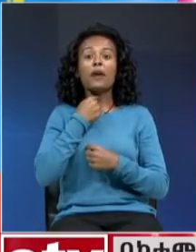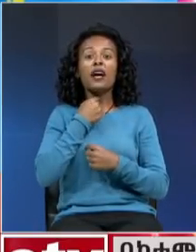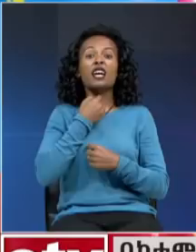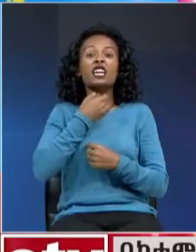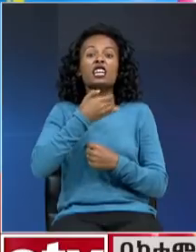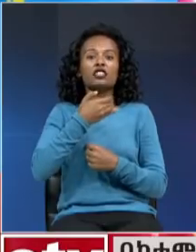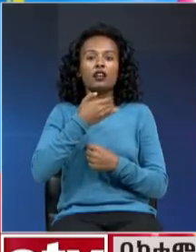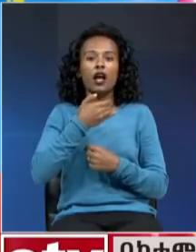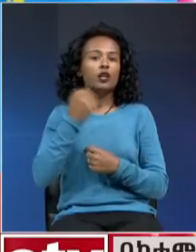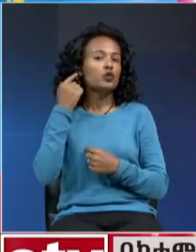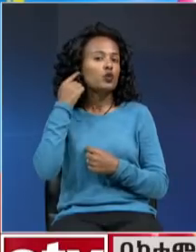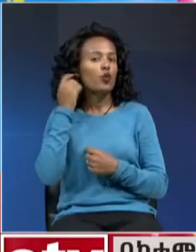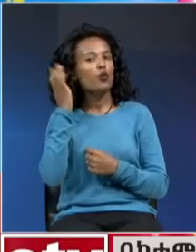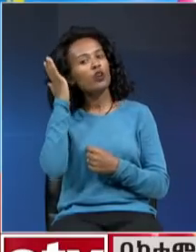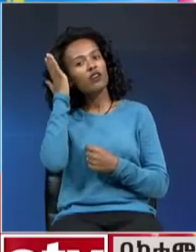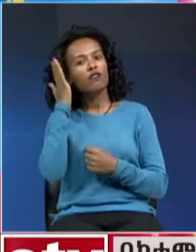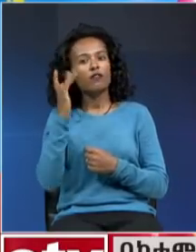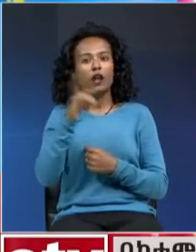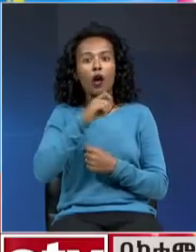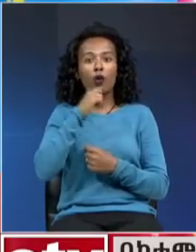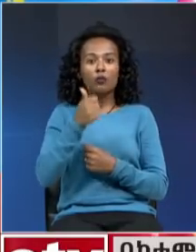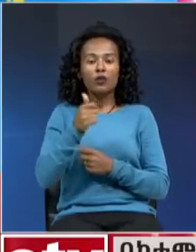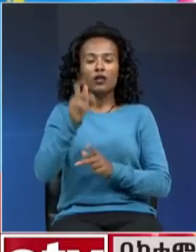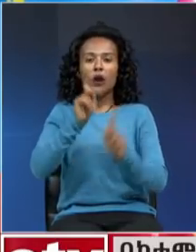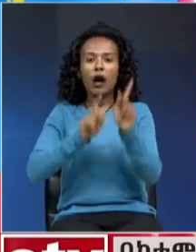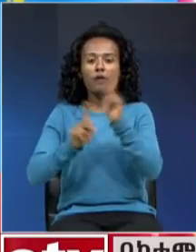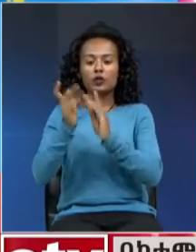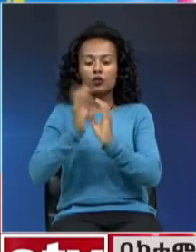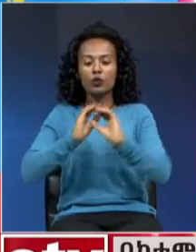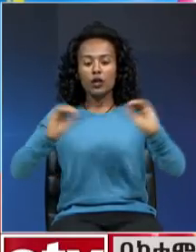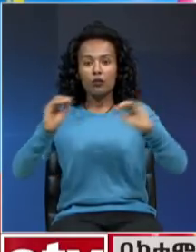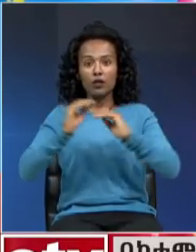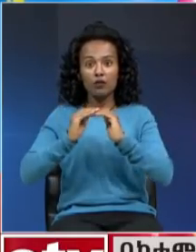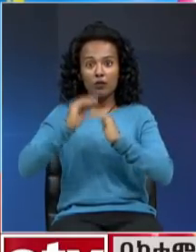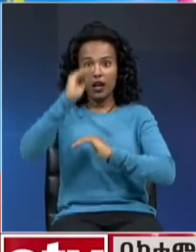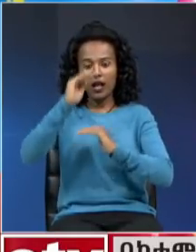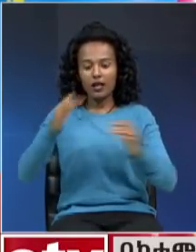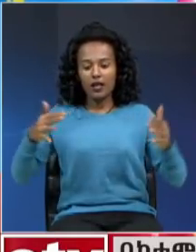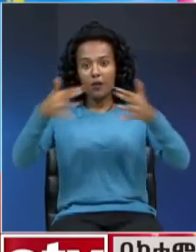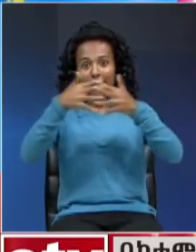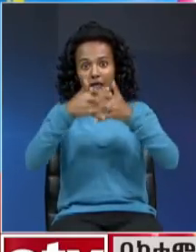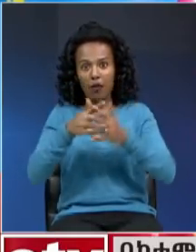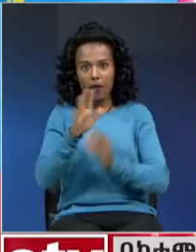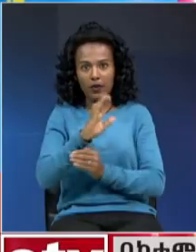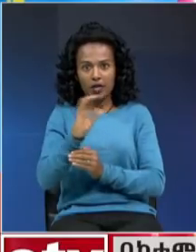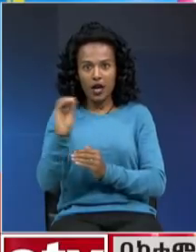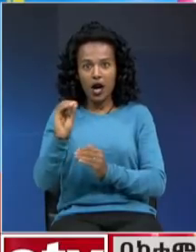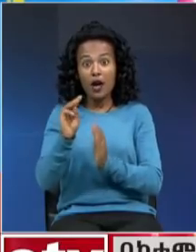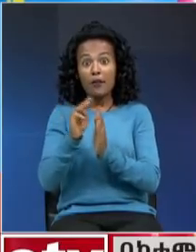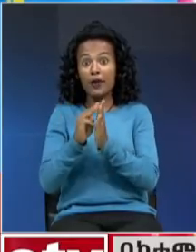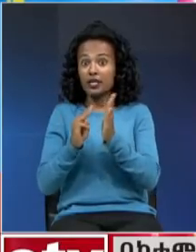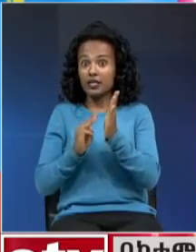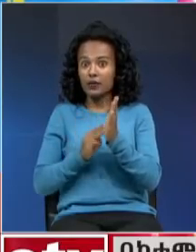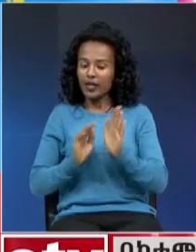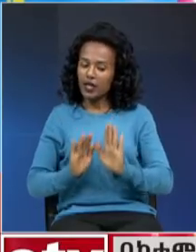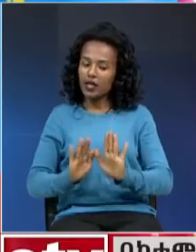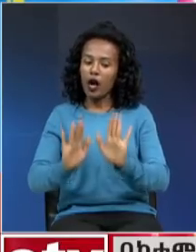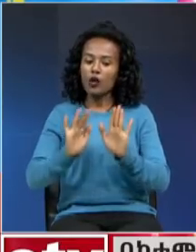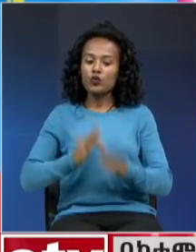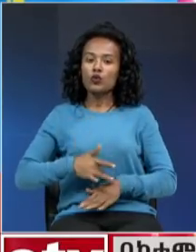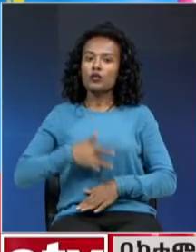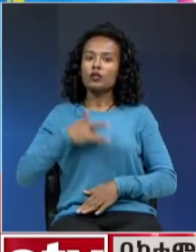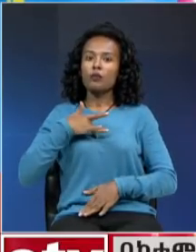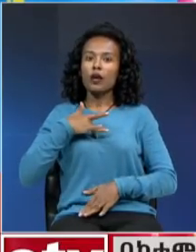ጆሮ ደግፍ እንዳይሆንብን ማህበረሰቡ ከምንም በላይ የመተባበርና በዲሲፕሊን ራሱን